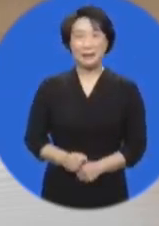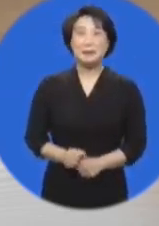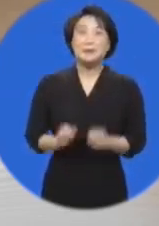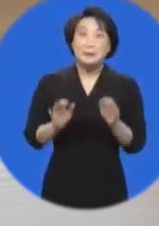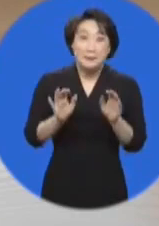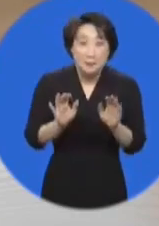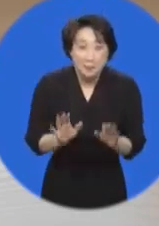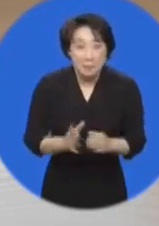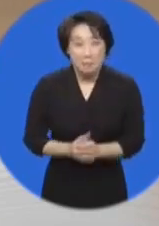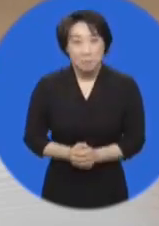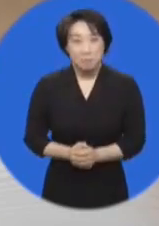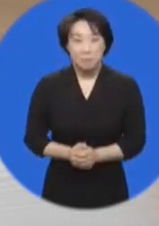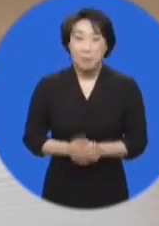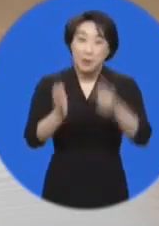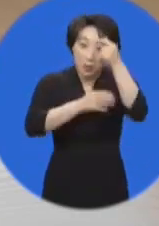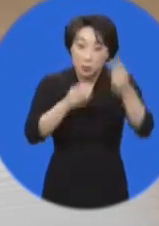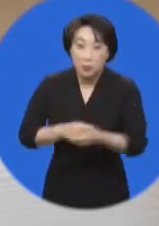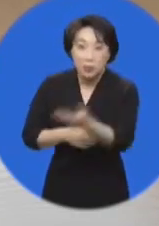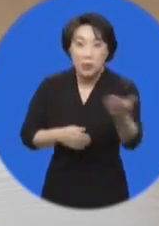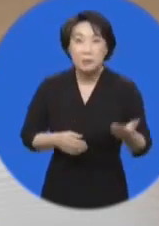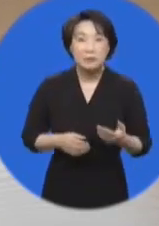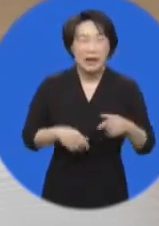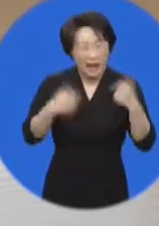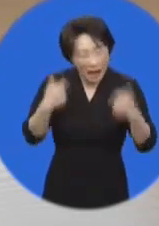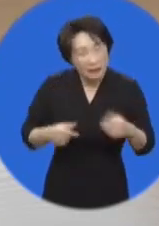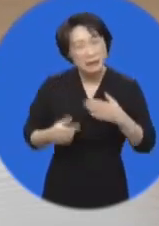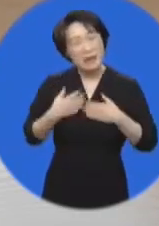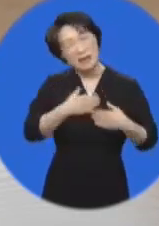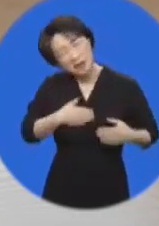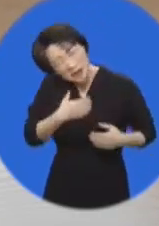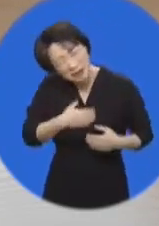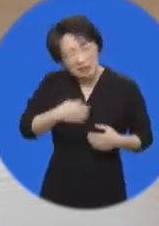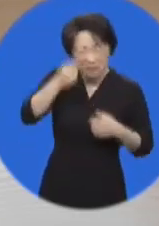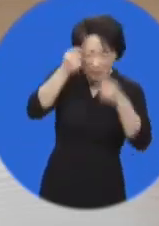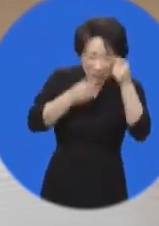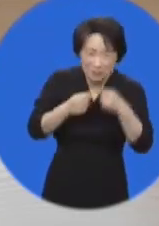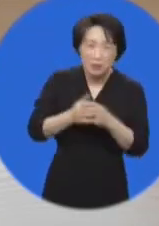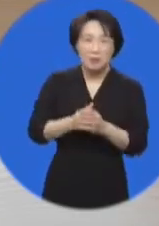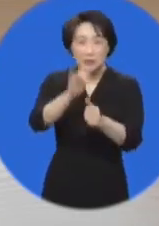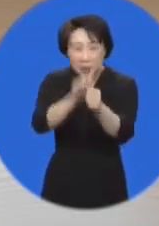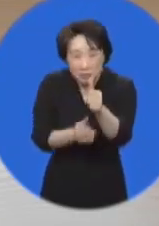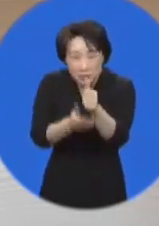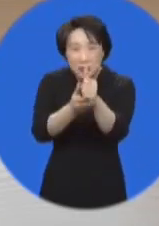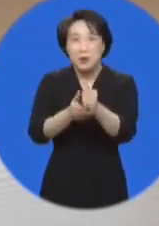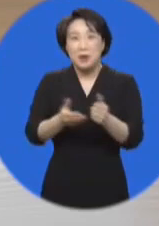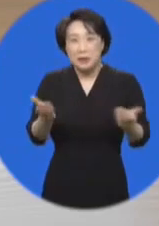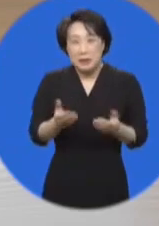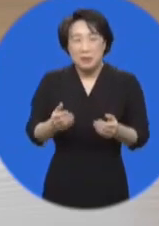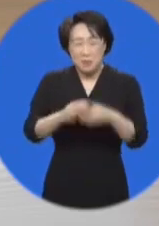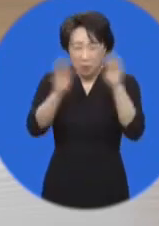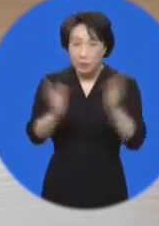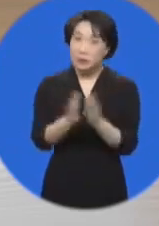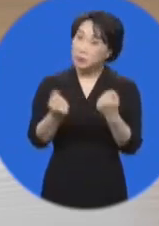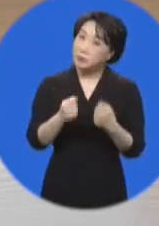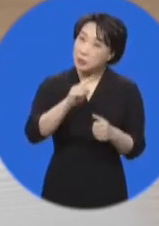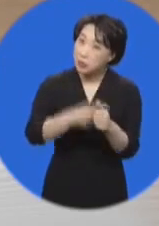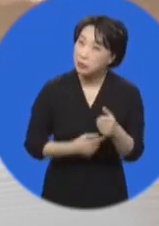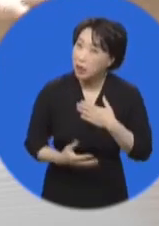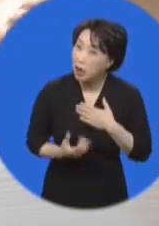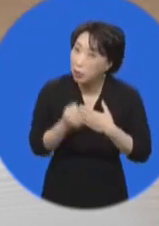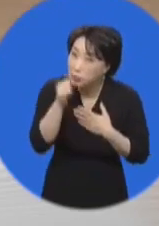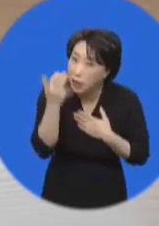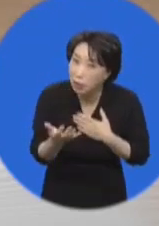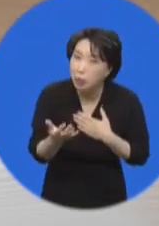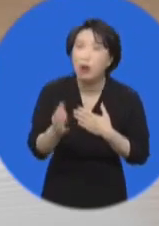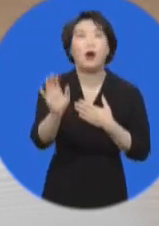그러니까 성도들을 걱정하고 울어주고 이렇게 섬기고 이렇게는 힘이 내게 있느냐?